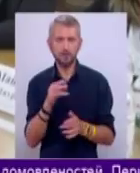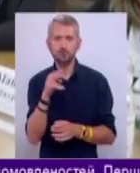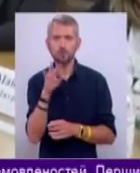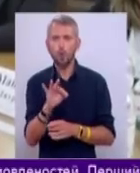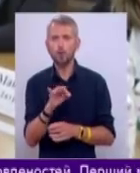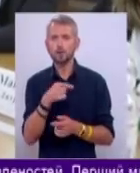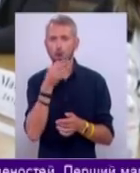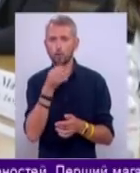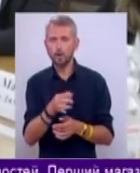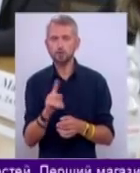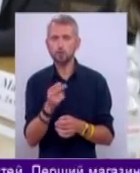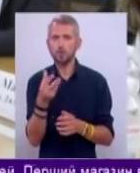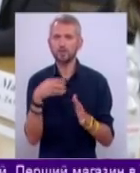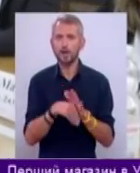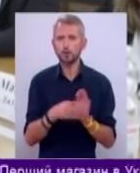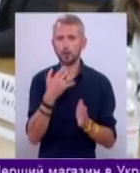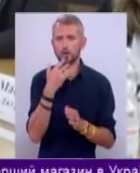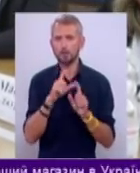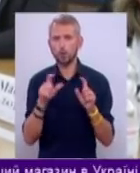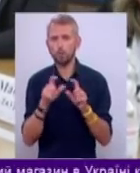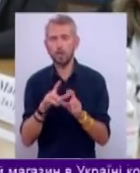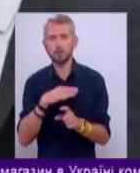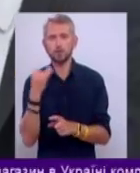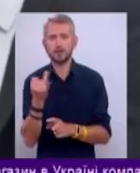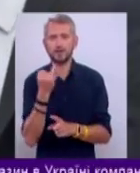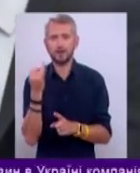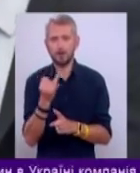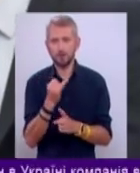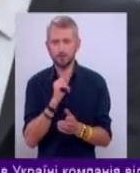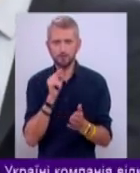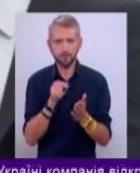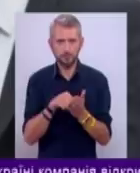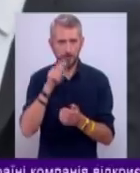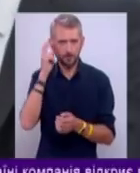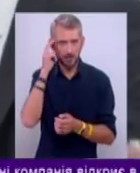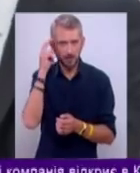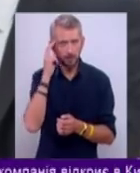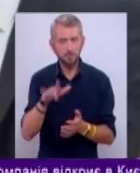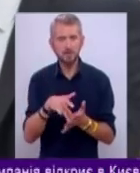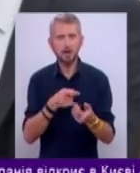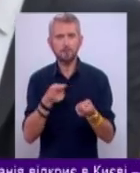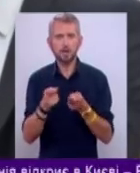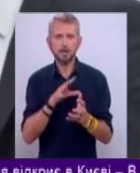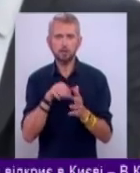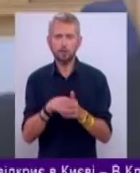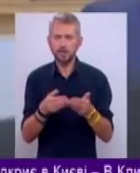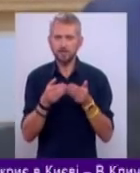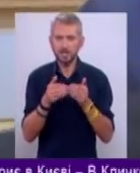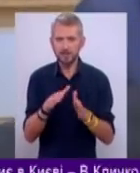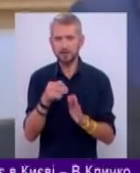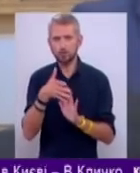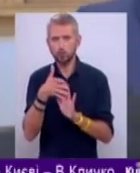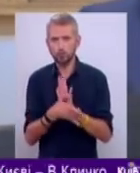Кличко зауважив, аби інвестори та іноземні компанії були зацікавлені виходити на ринок Києва, міська влада запровадила